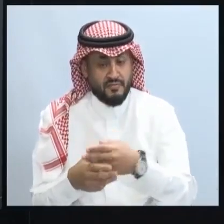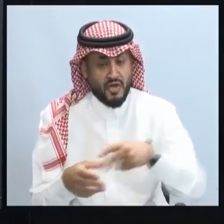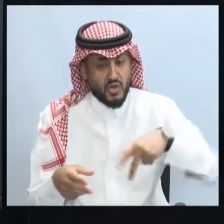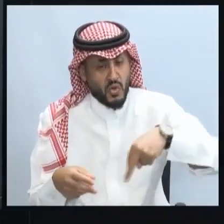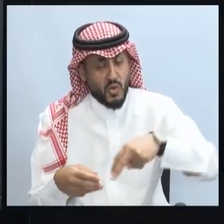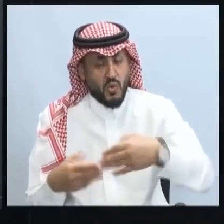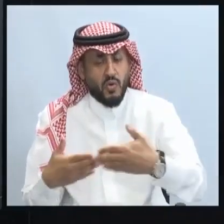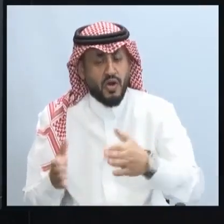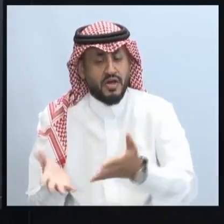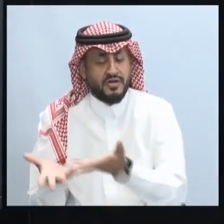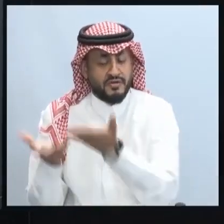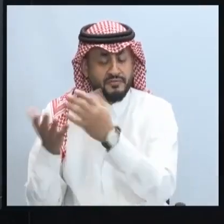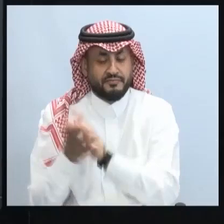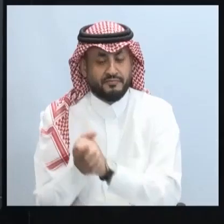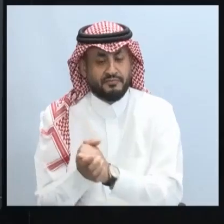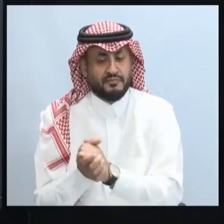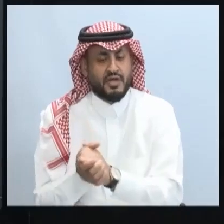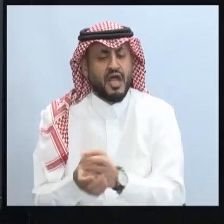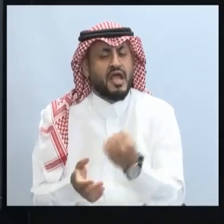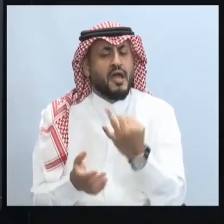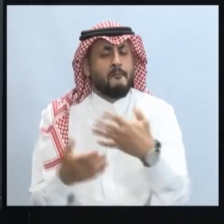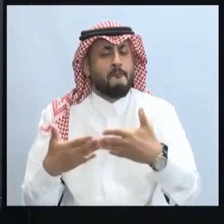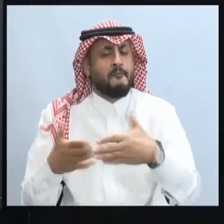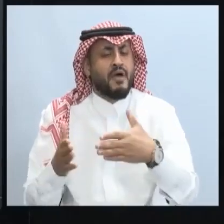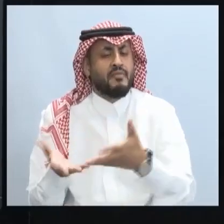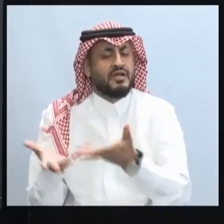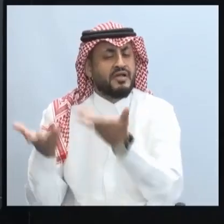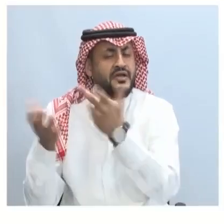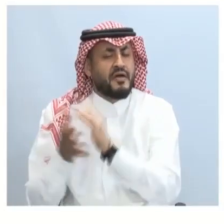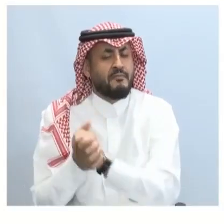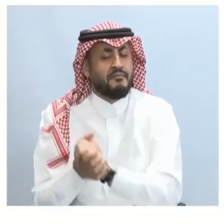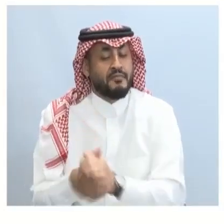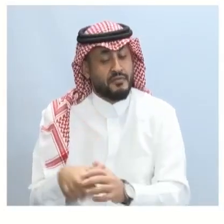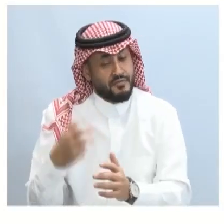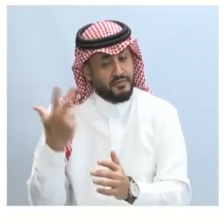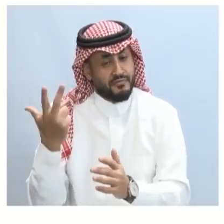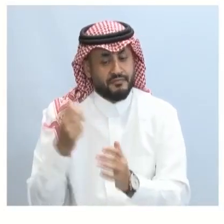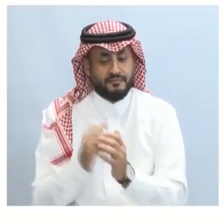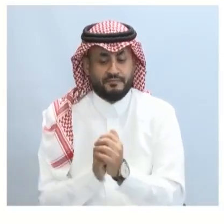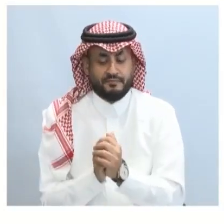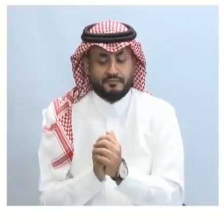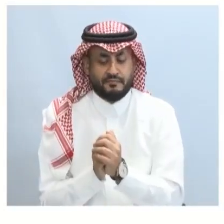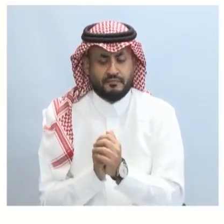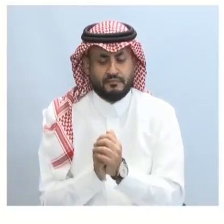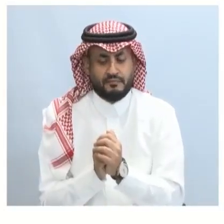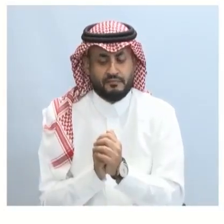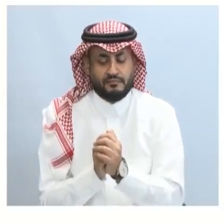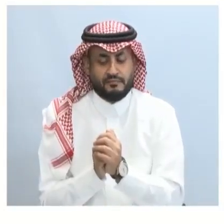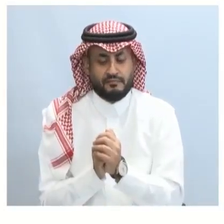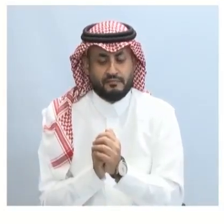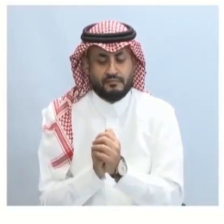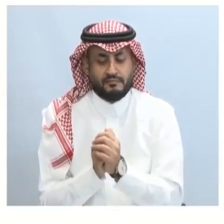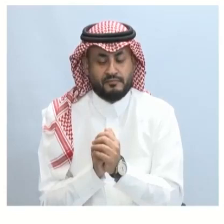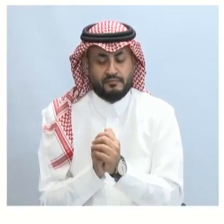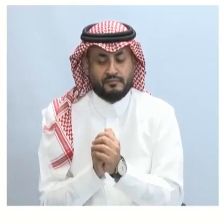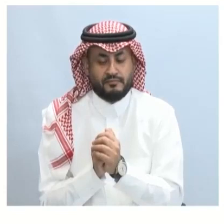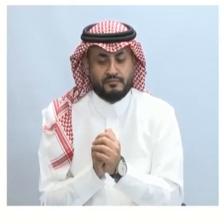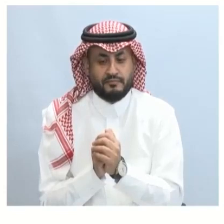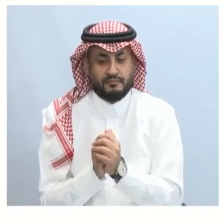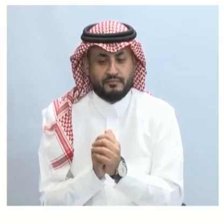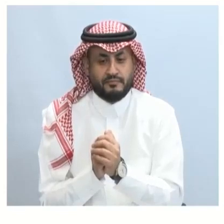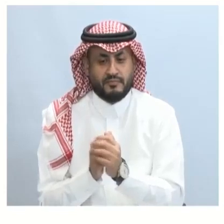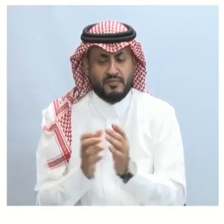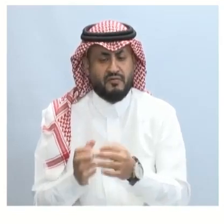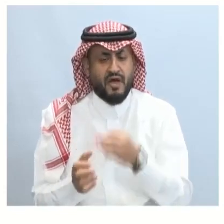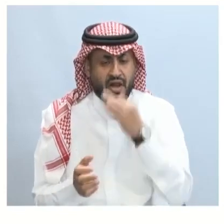الجنه وان الجنه كم لها من باب احسنتم ثمانيه ابواب وانه يستحب ان